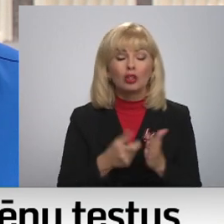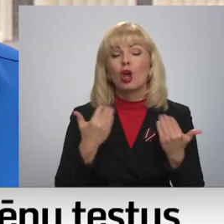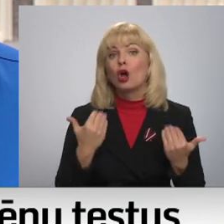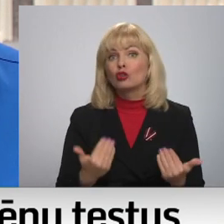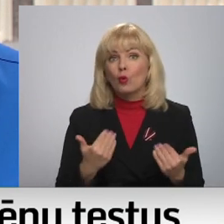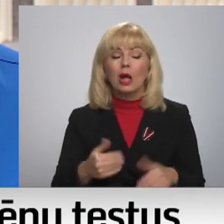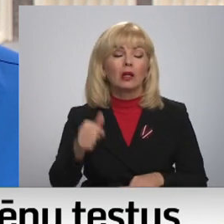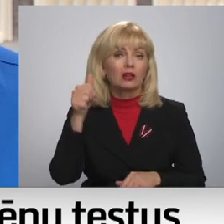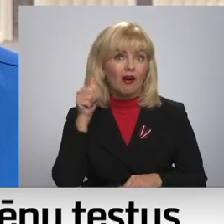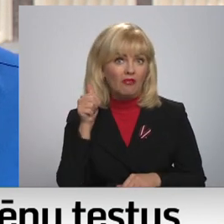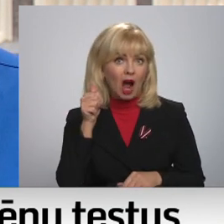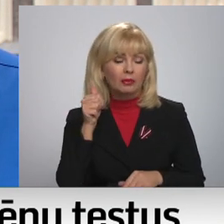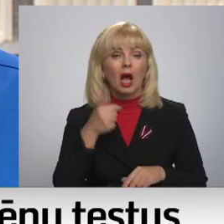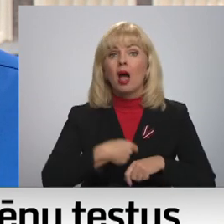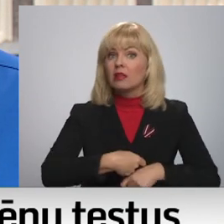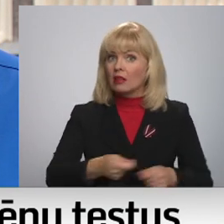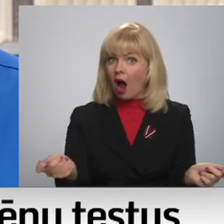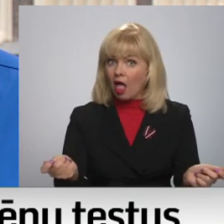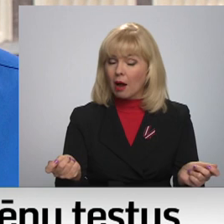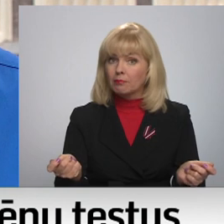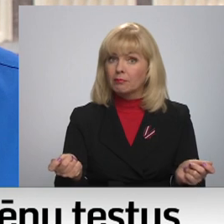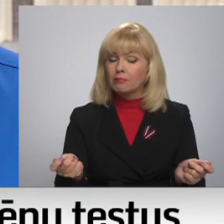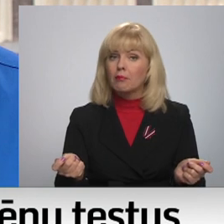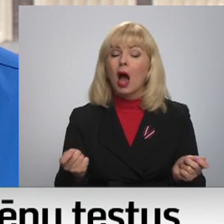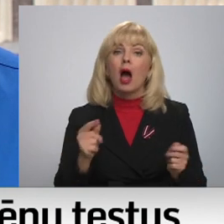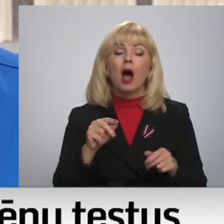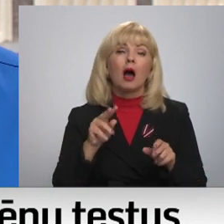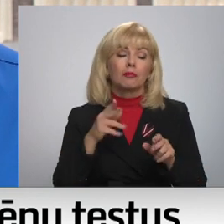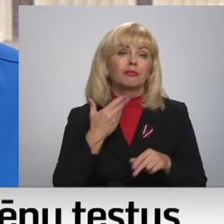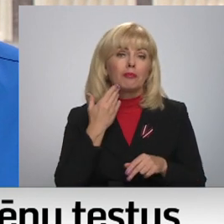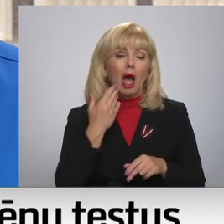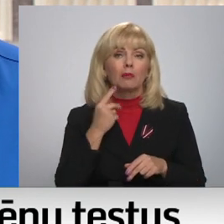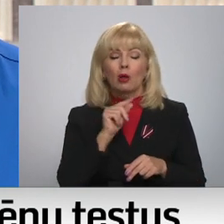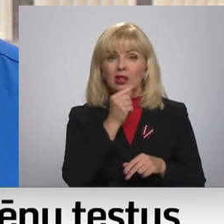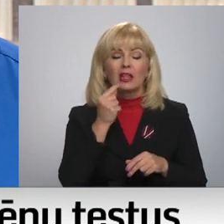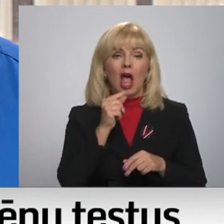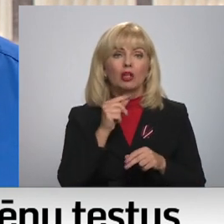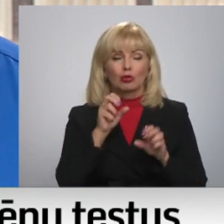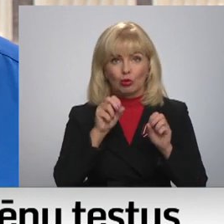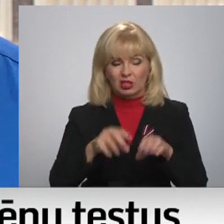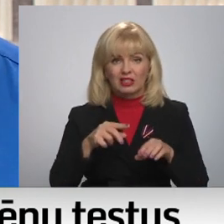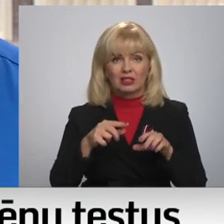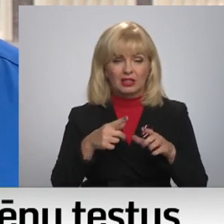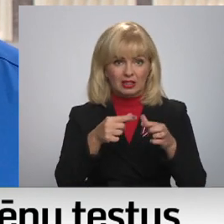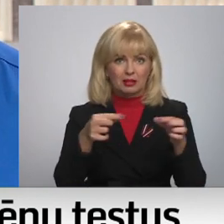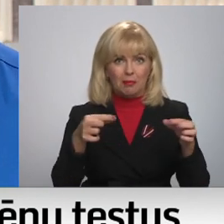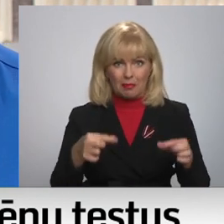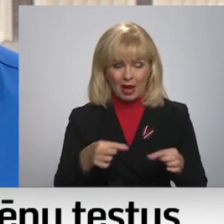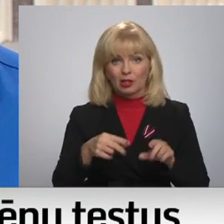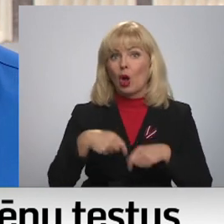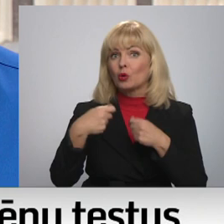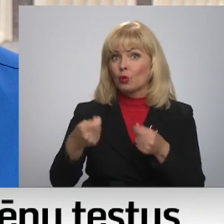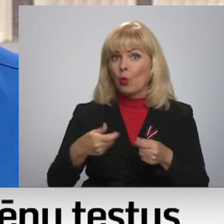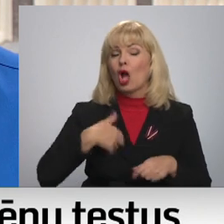Šodien un vakar dalām testus bērniem, kas ir attālināti. Un tā šoreiz ir sanācis, ka